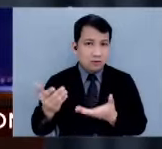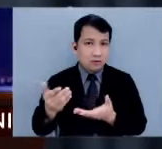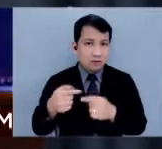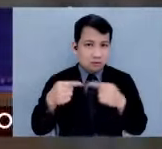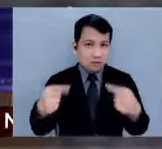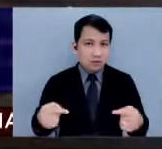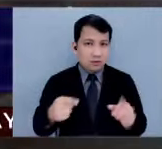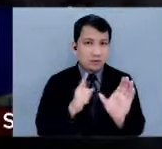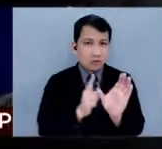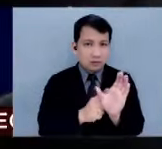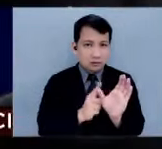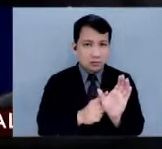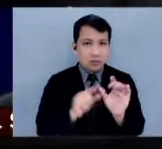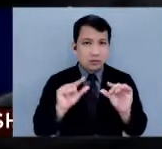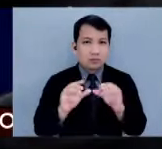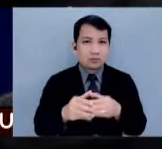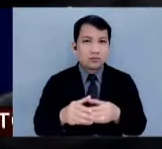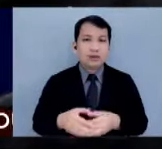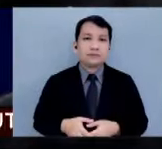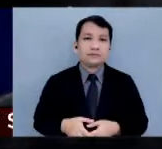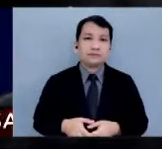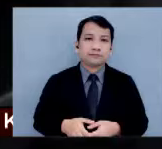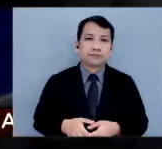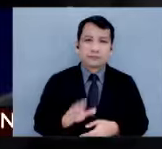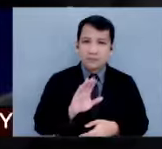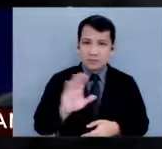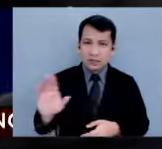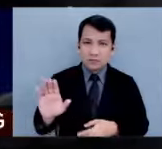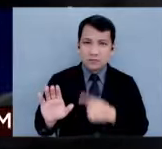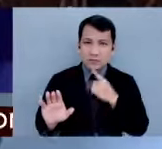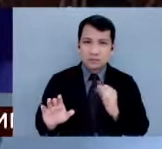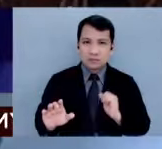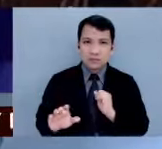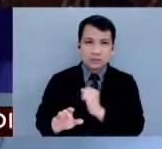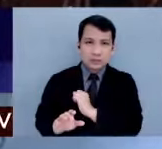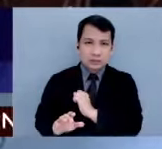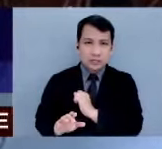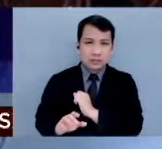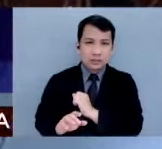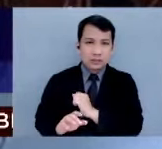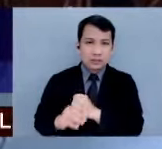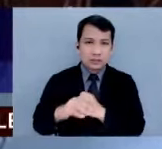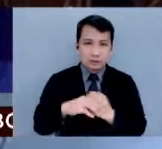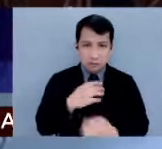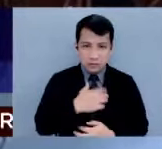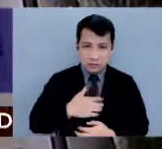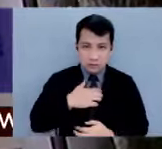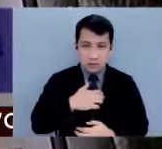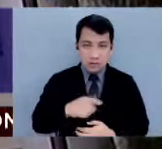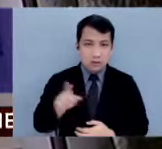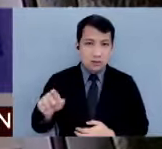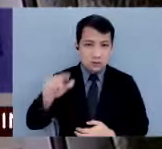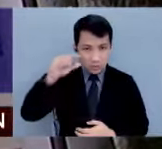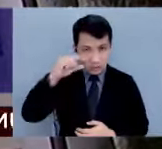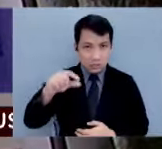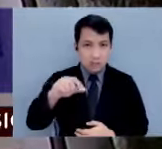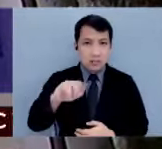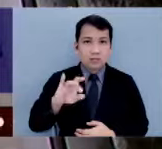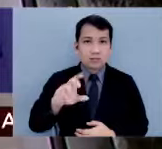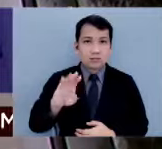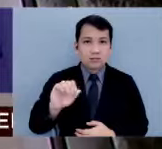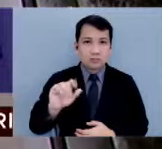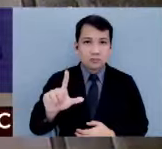komunista? Hindi rin daw dapat Senado ang tumidinig sa mga reklamo laban kay Kibuloy, kundi ang Department